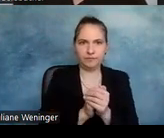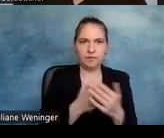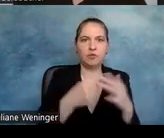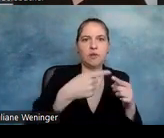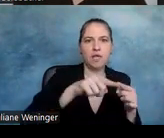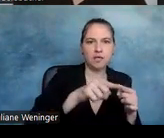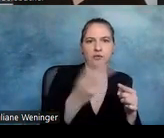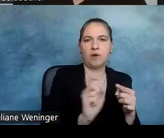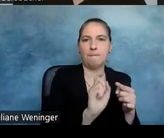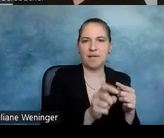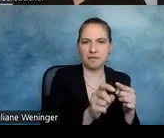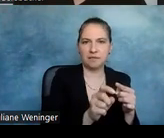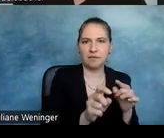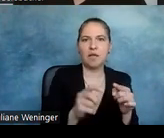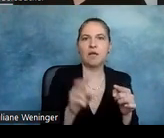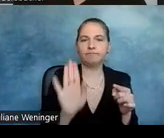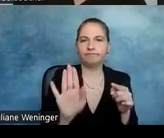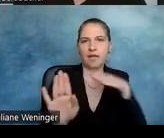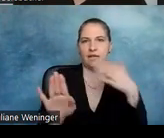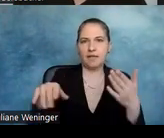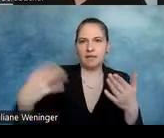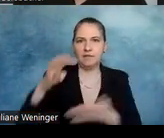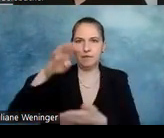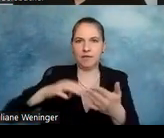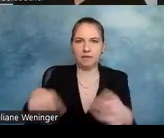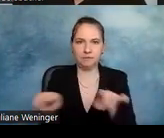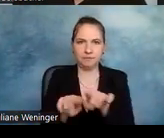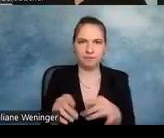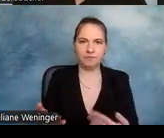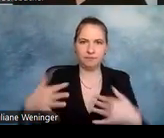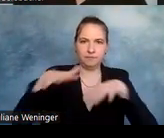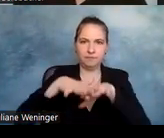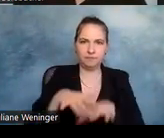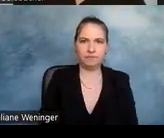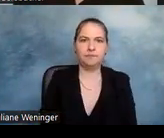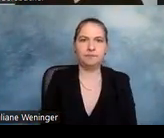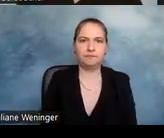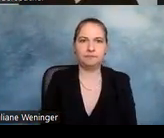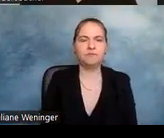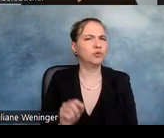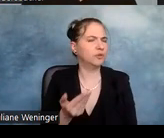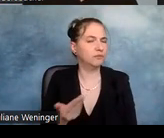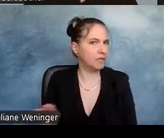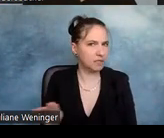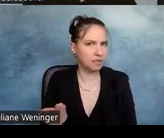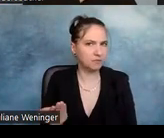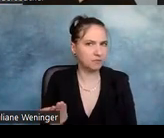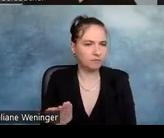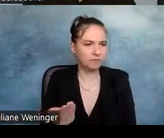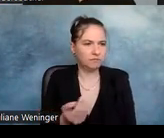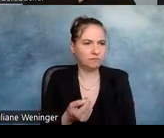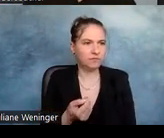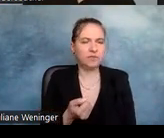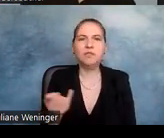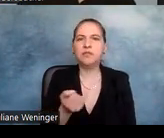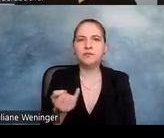Links und/oder Buttons und deren Alternativtexte stimmen überein. Das bedeutet einfach, dass wenn man irgendeine